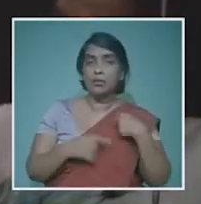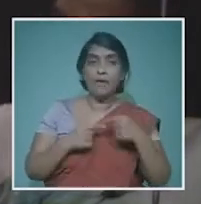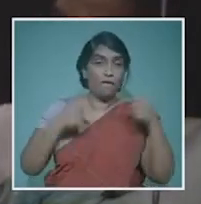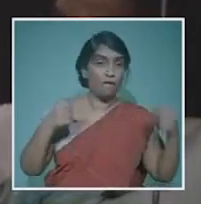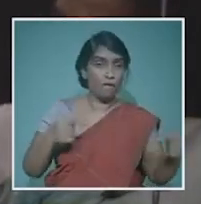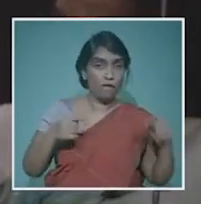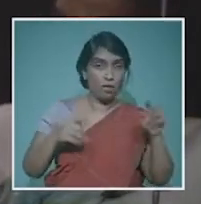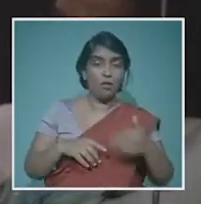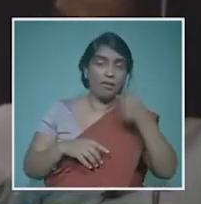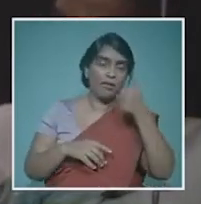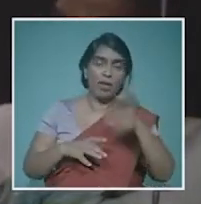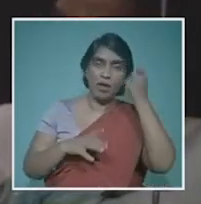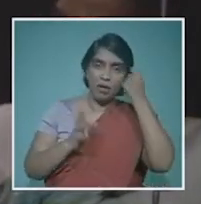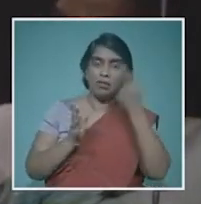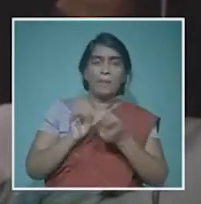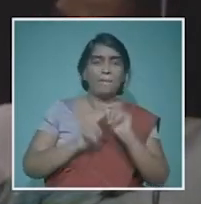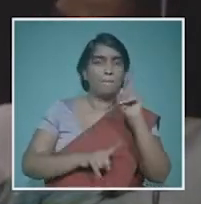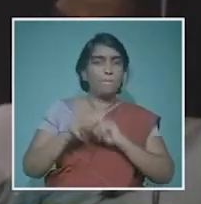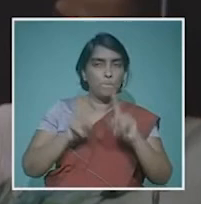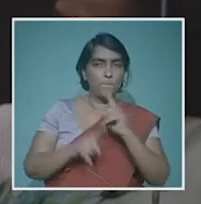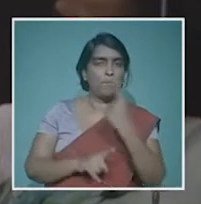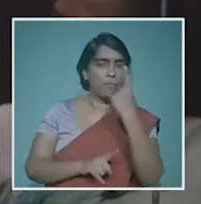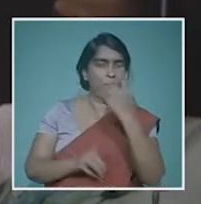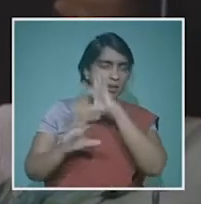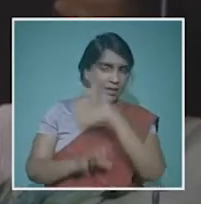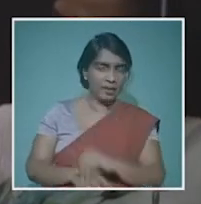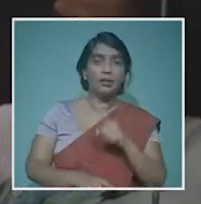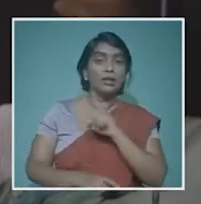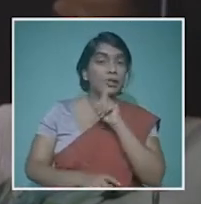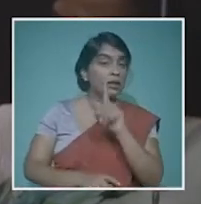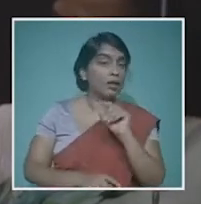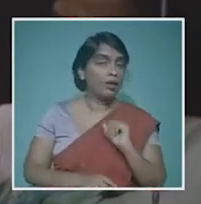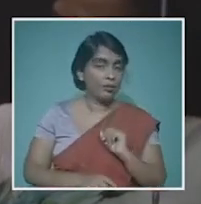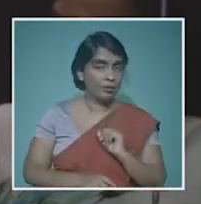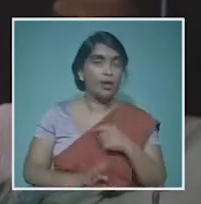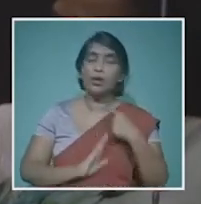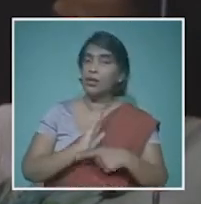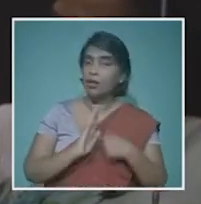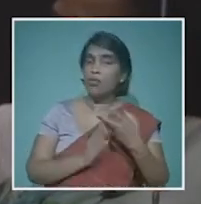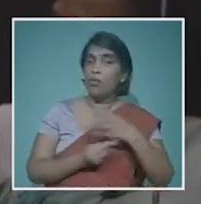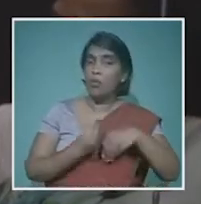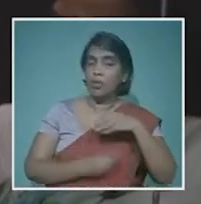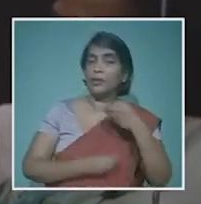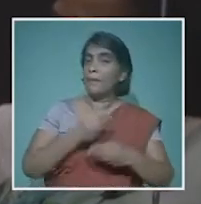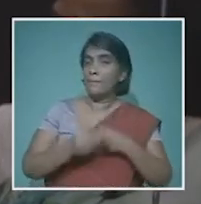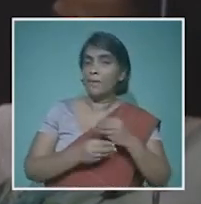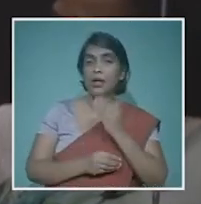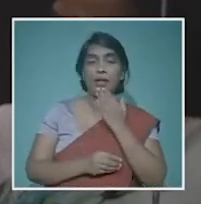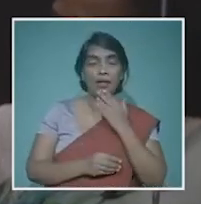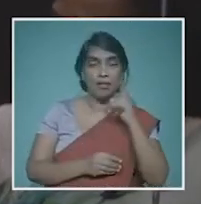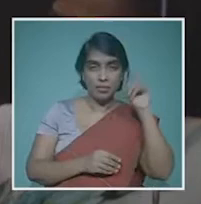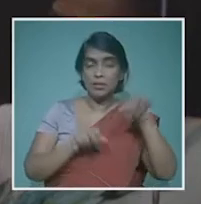ඉන්නකොට ගේන වැදගත් යෝජනාවක්. මේ පාර්ලිමේන්තුවේ එතුමා විතරයි එක ගෙනලා තියෙන්නේ. මොකද්ද ගේන්නේ? ලංකාවේ පෝර නිෂ්පාදනය කරන ඇමරිකන්